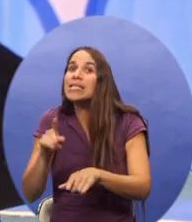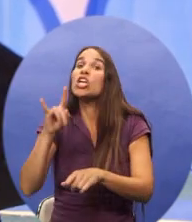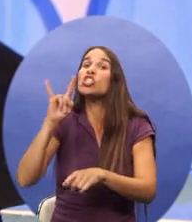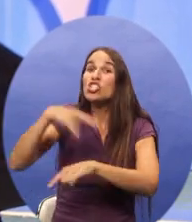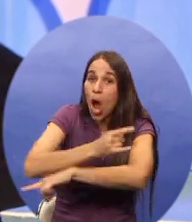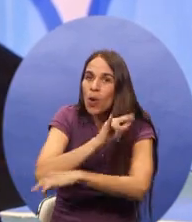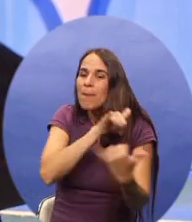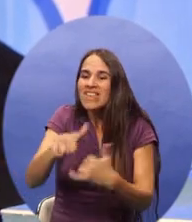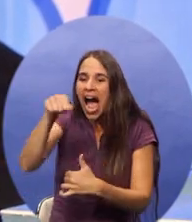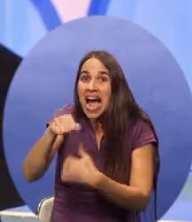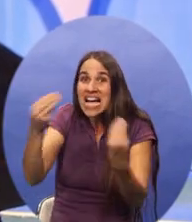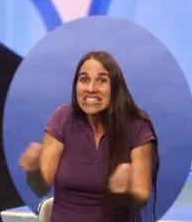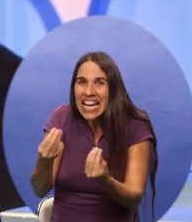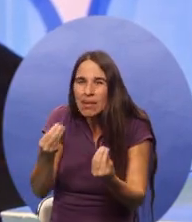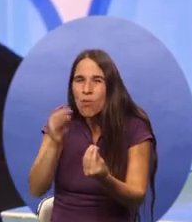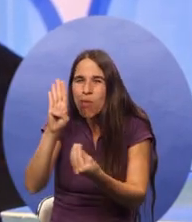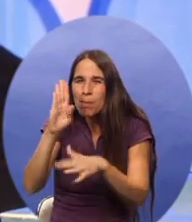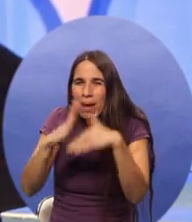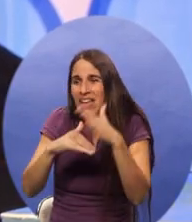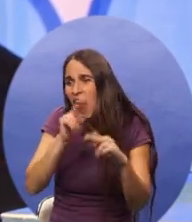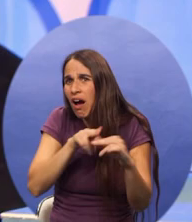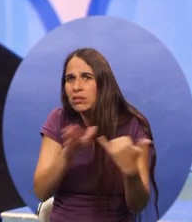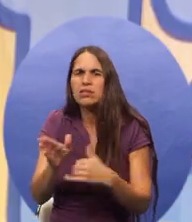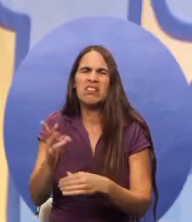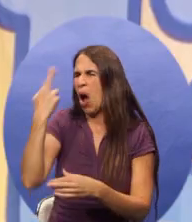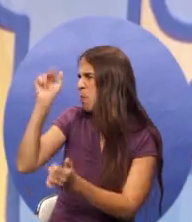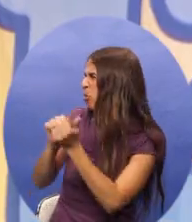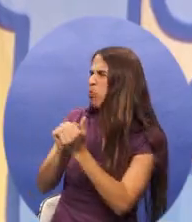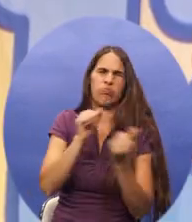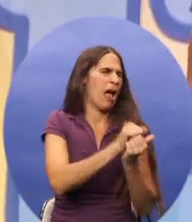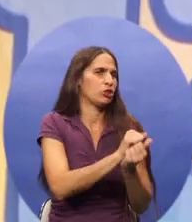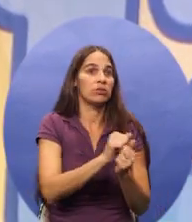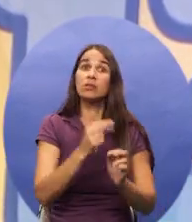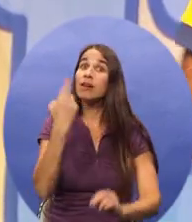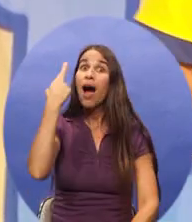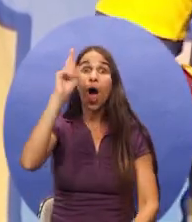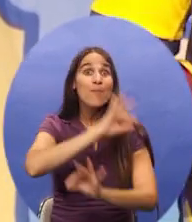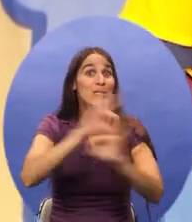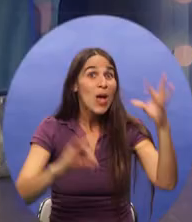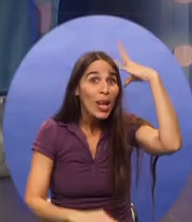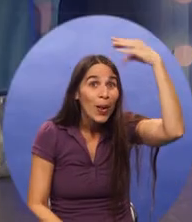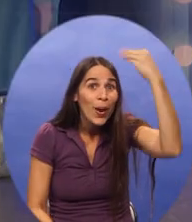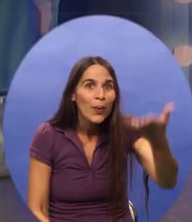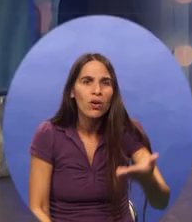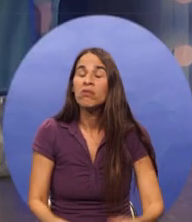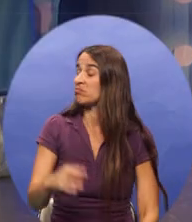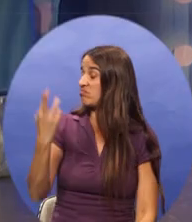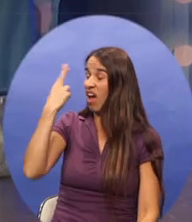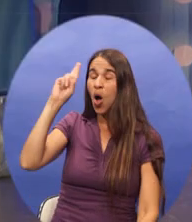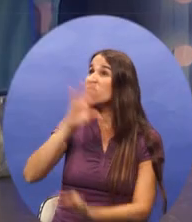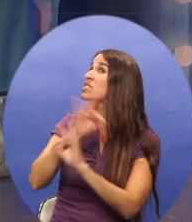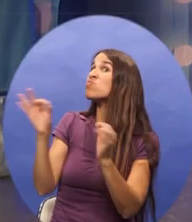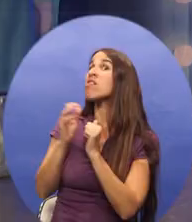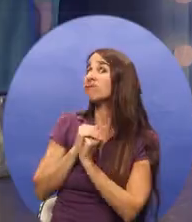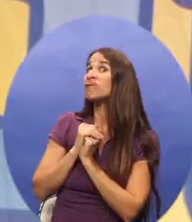ארגז הכלים של בובה בנאי, ואז תכניס אותו. איזה רעיון מטופש. לולו, זה רעיון מצוין. זה